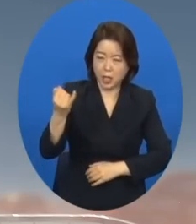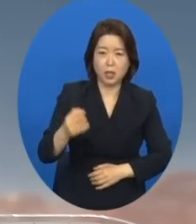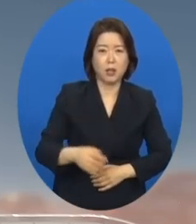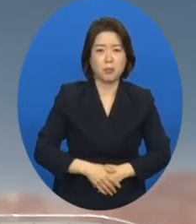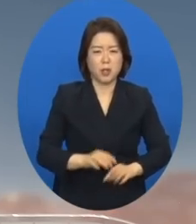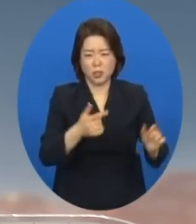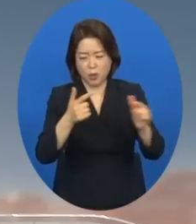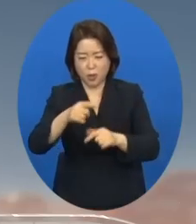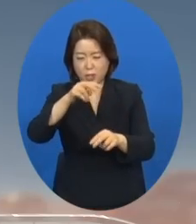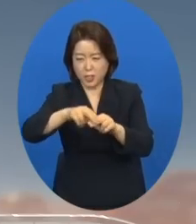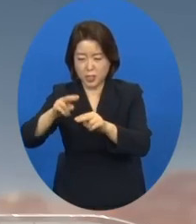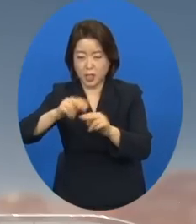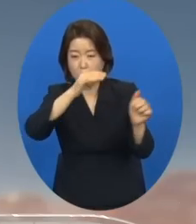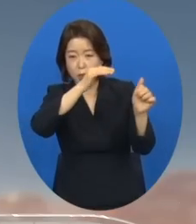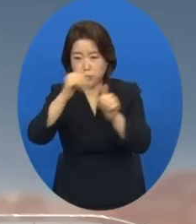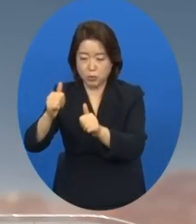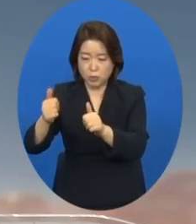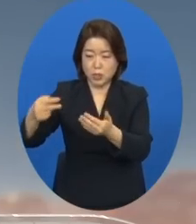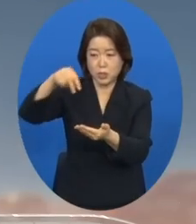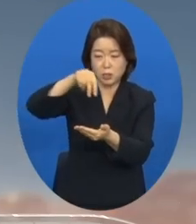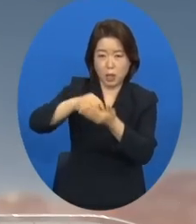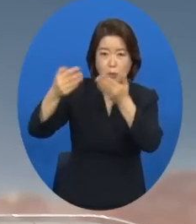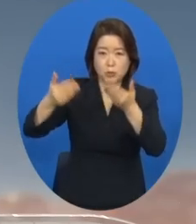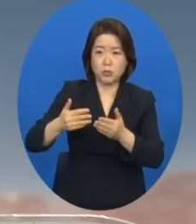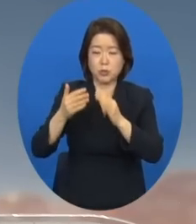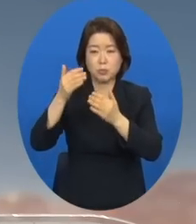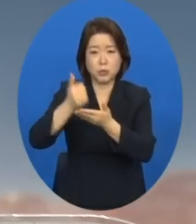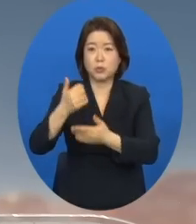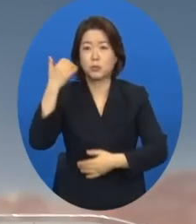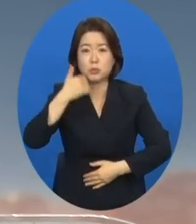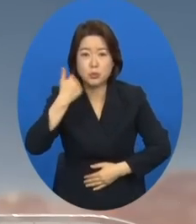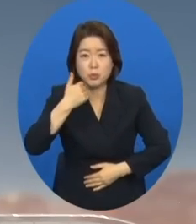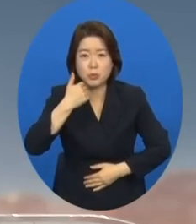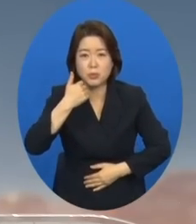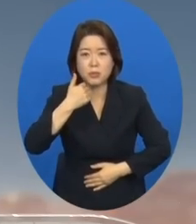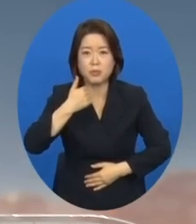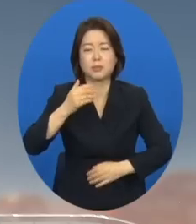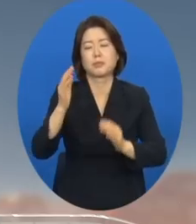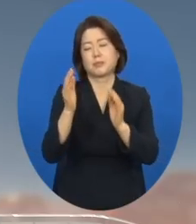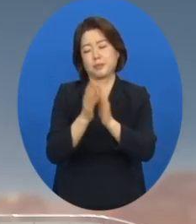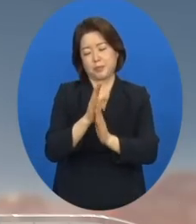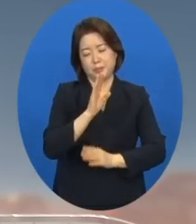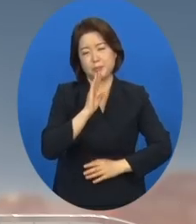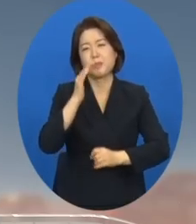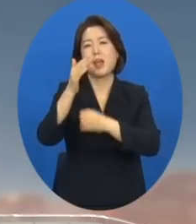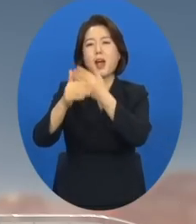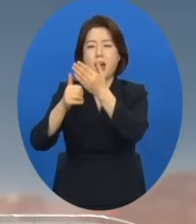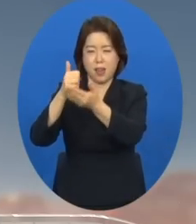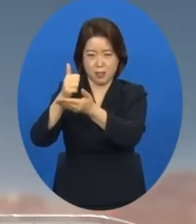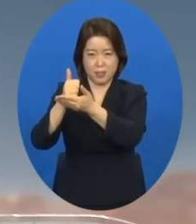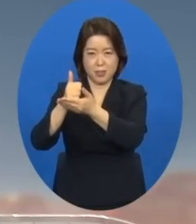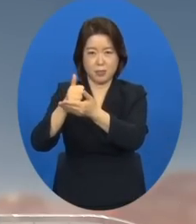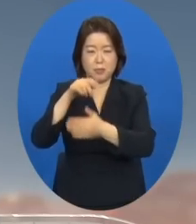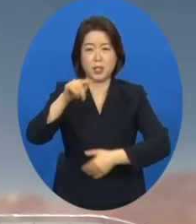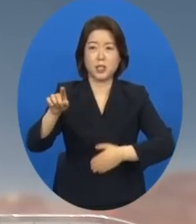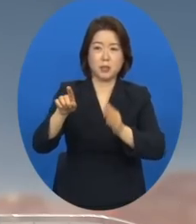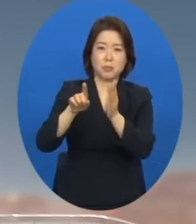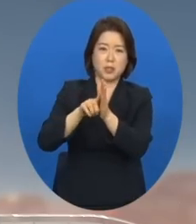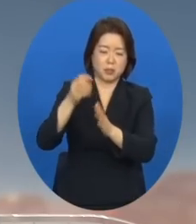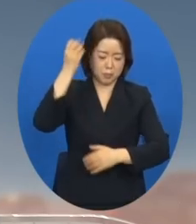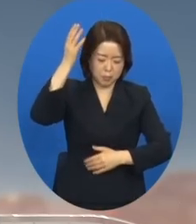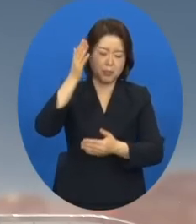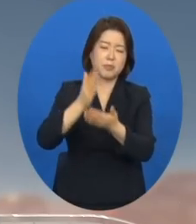부르신 분은 세우신 분은 누구십니까 하나님이십니다 여러분이 믿음을 놓치시면 안